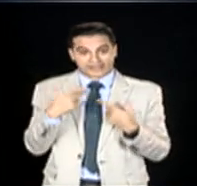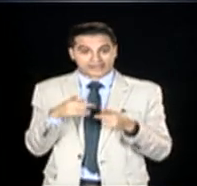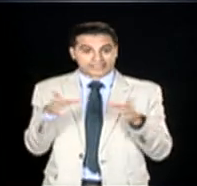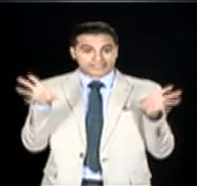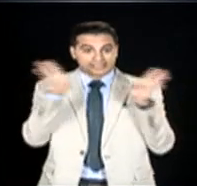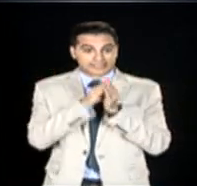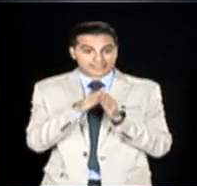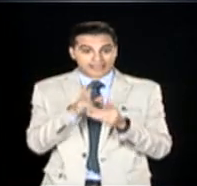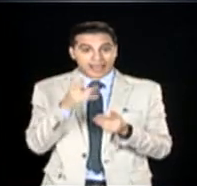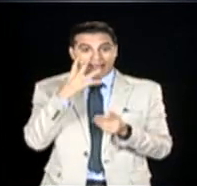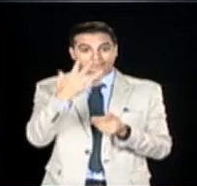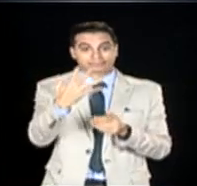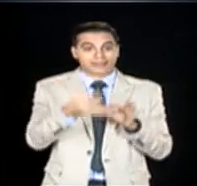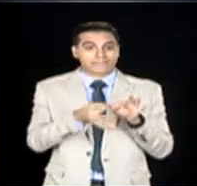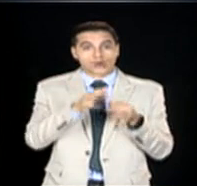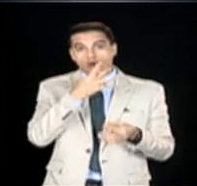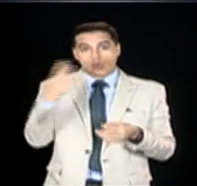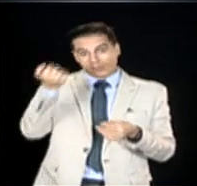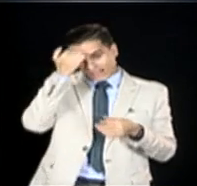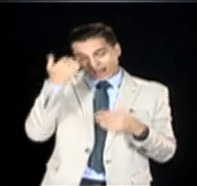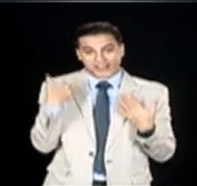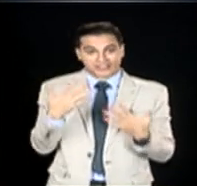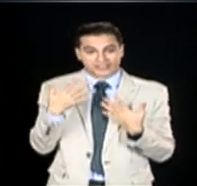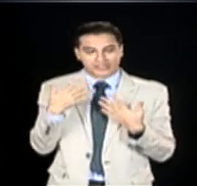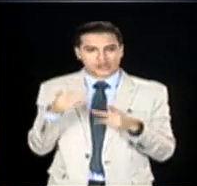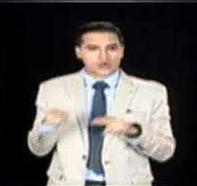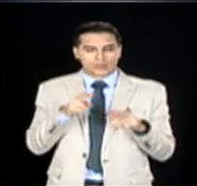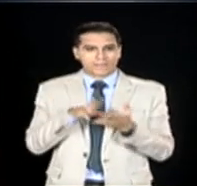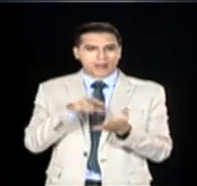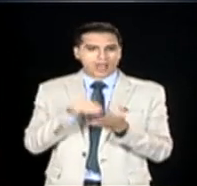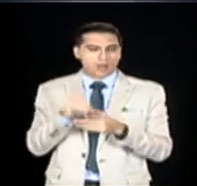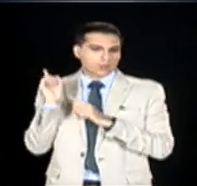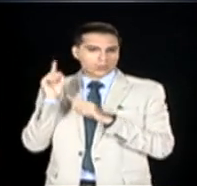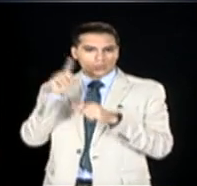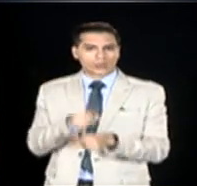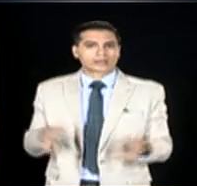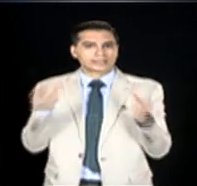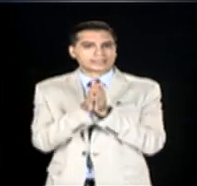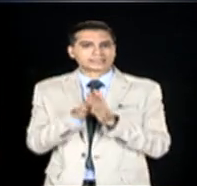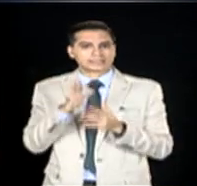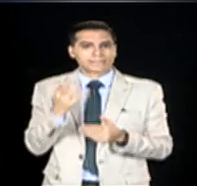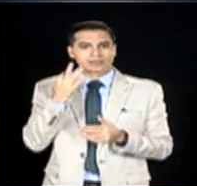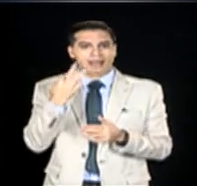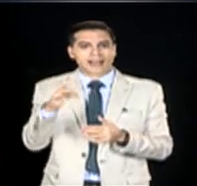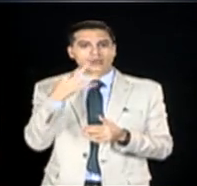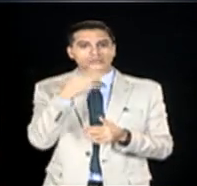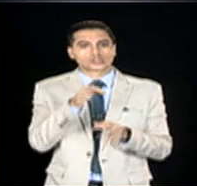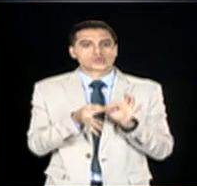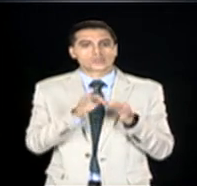بما يساوي 5,400,000 جنيه، ويبقى مجموع المبلغ من أول حلقة لحد دلوقتي